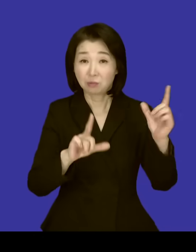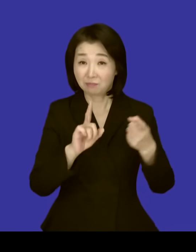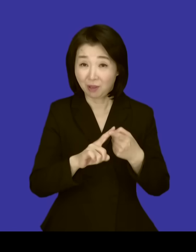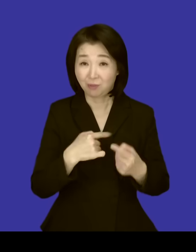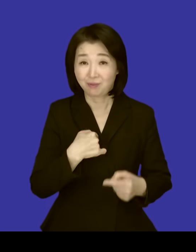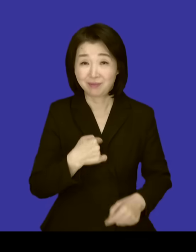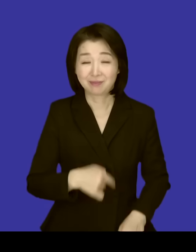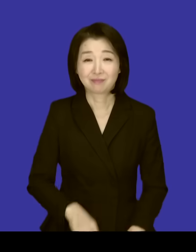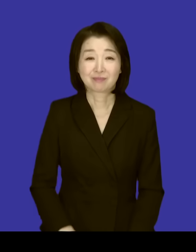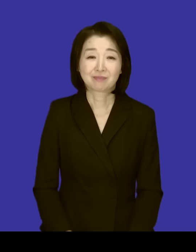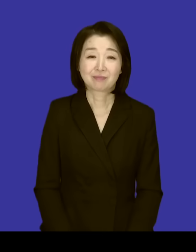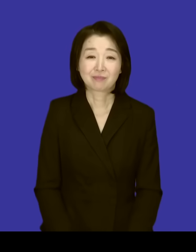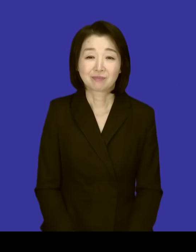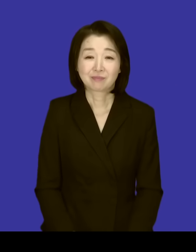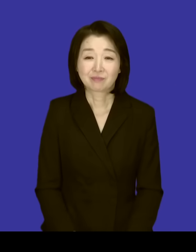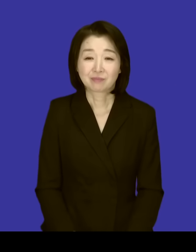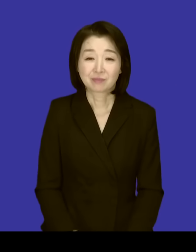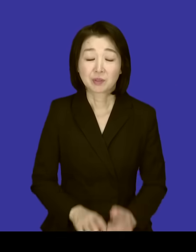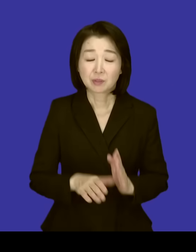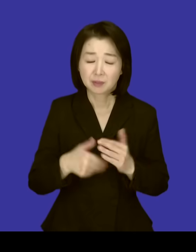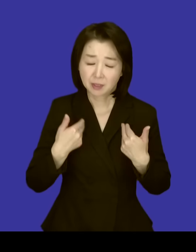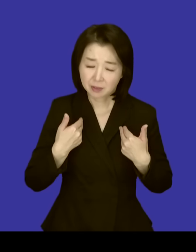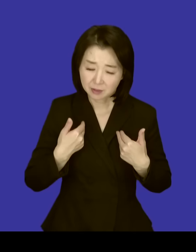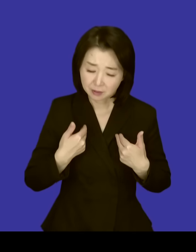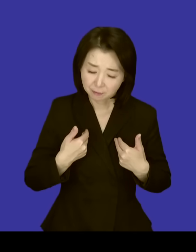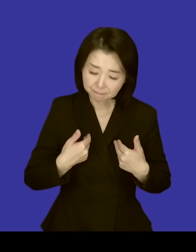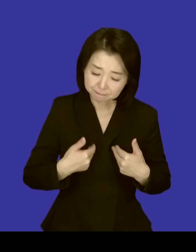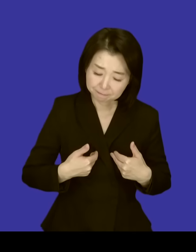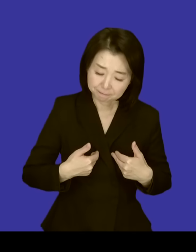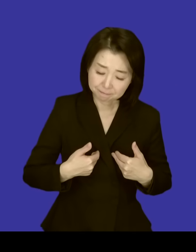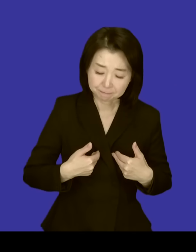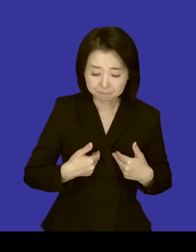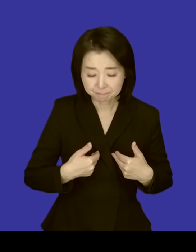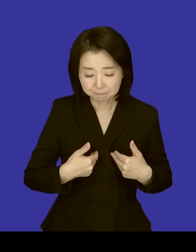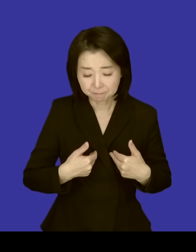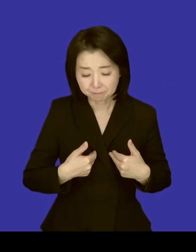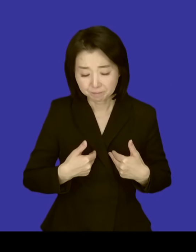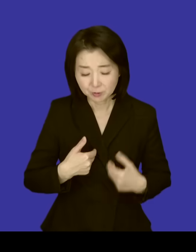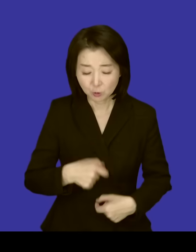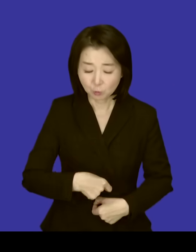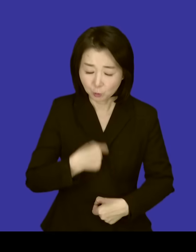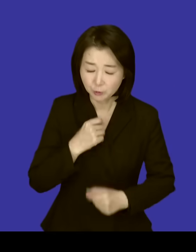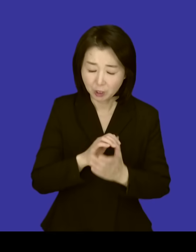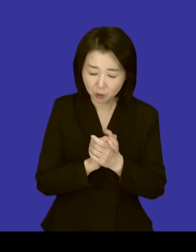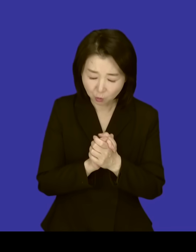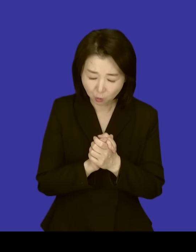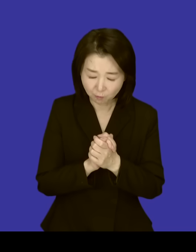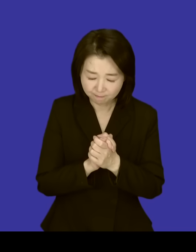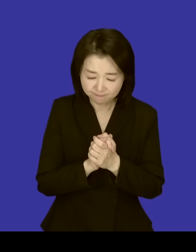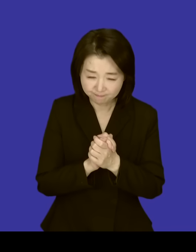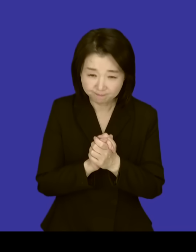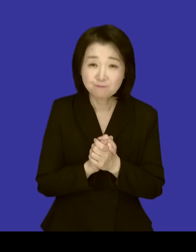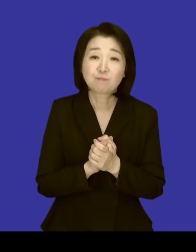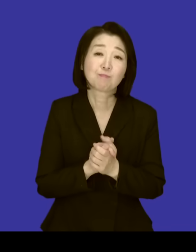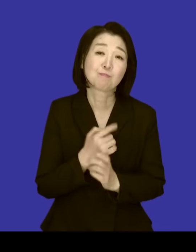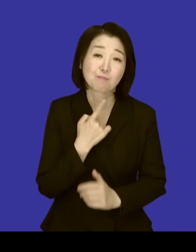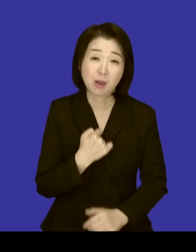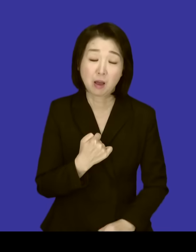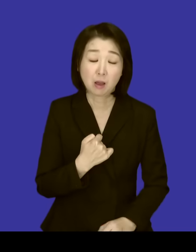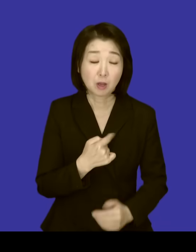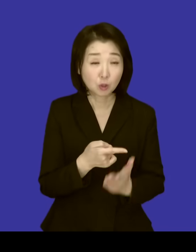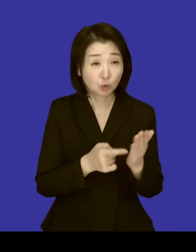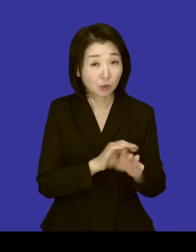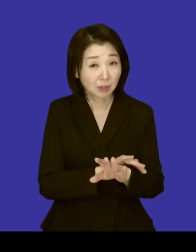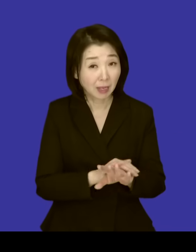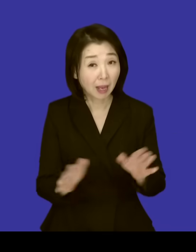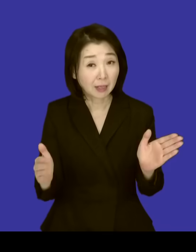모습이었는데 그 당시에 좀 진지하게 기도를 하면서 그 시기를 좀 지났던 것 같아요. 그래서 수술은 잘 맞춰줬어요?